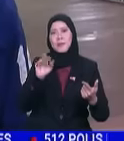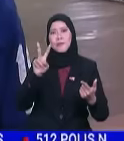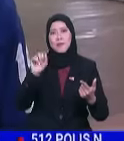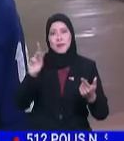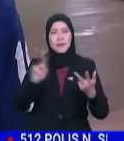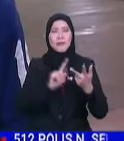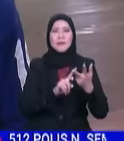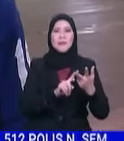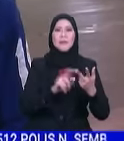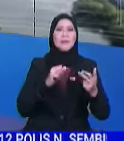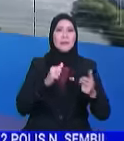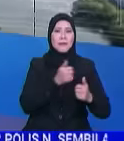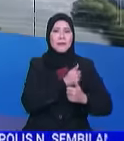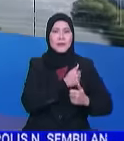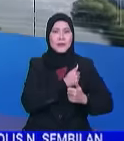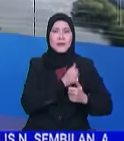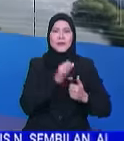anggota keselamatan.